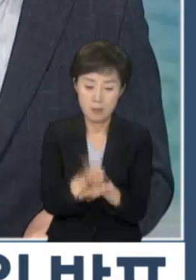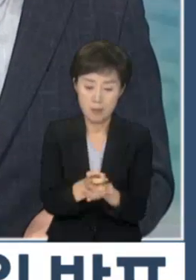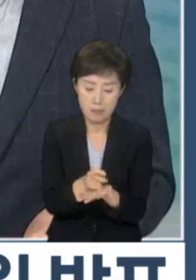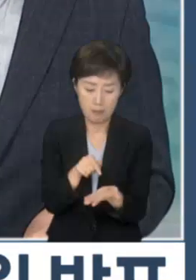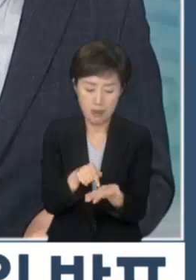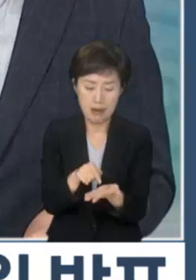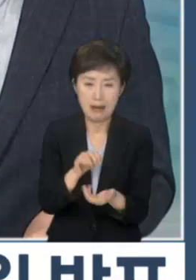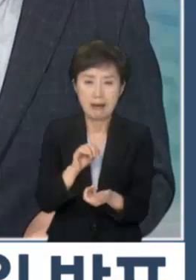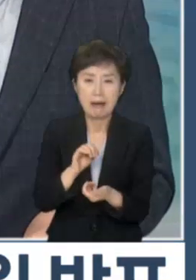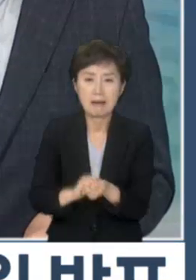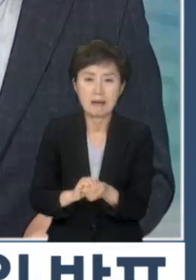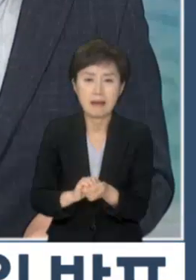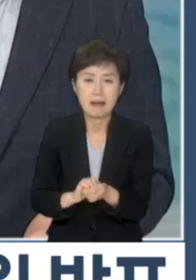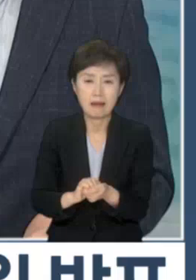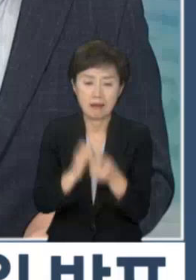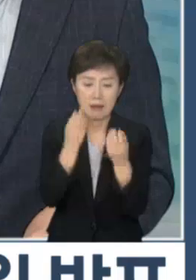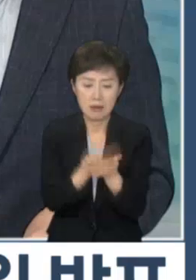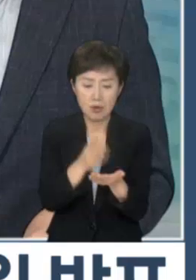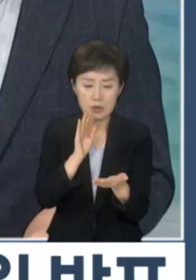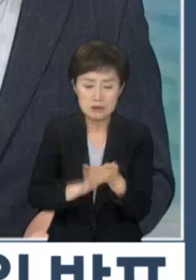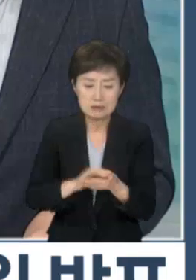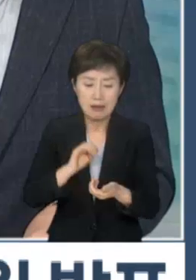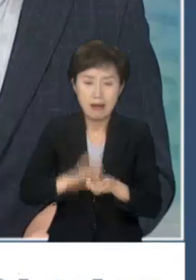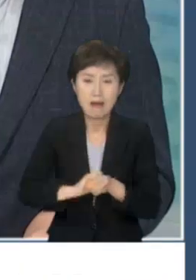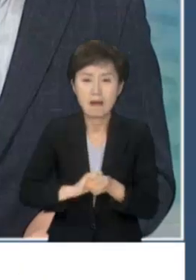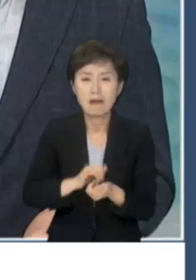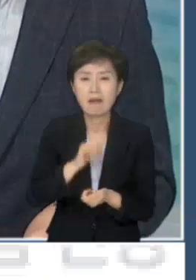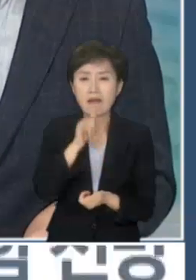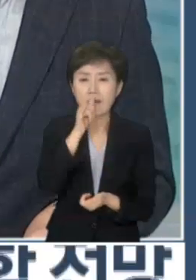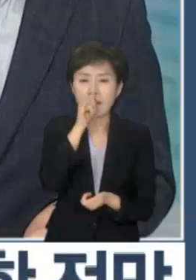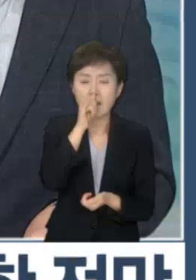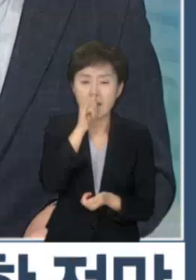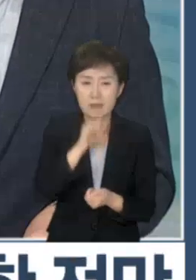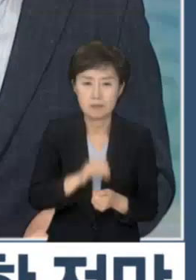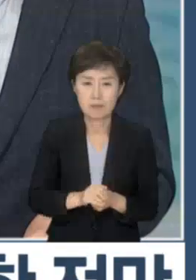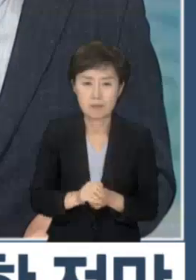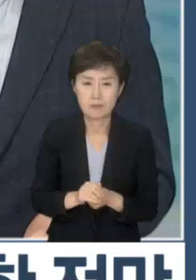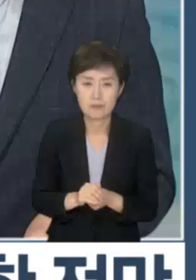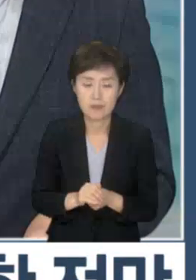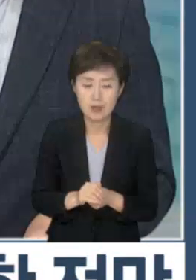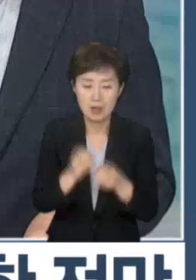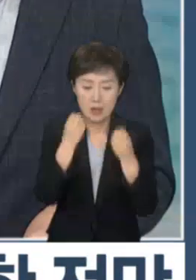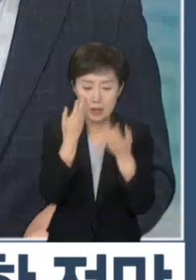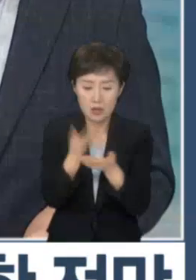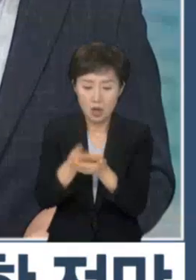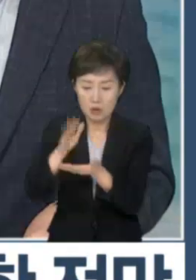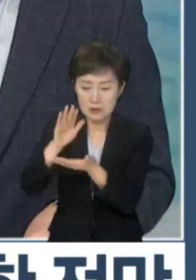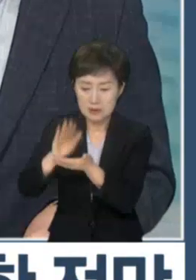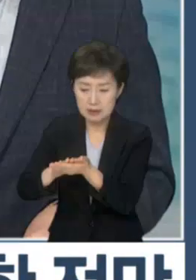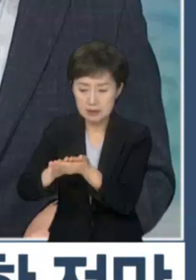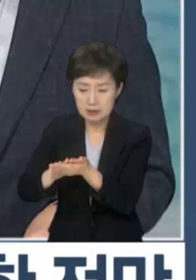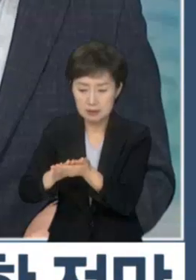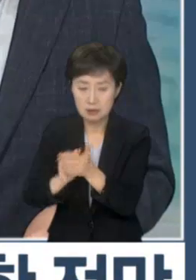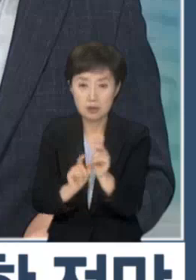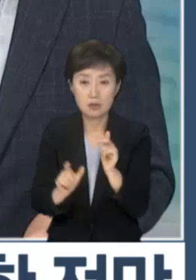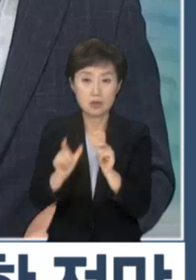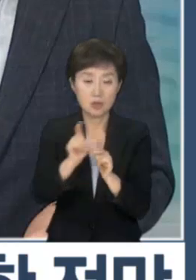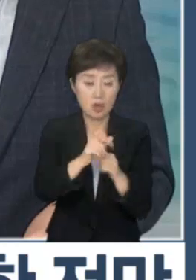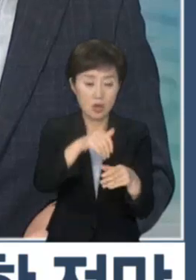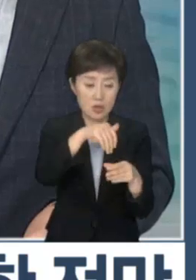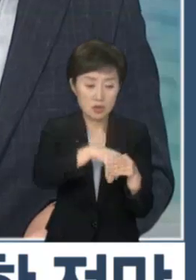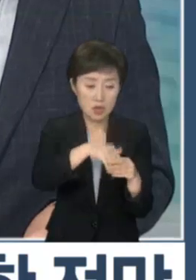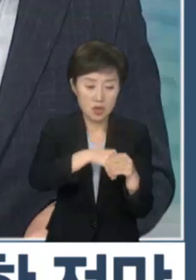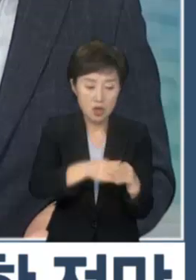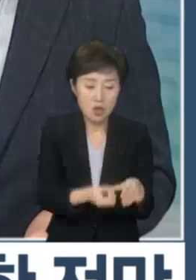우리 정당의 혁신을 어디까지 가져올 거냐? 이 혁신 플러스 총선에서 선거에서의 유불리 또한